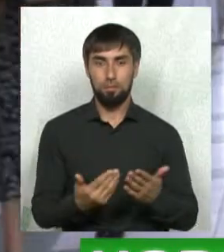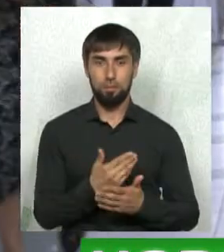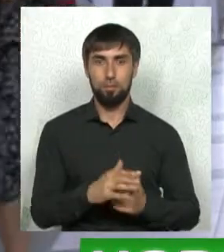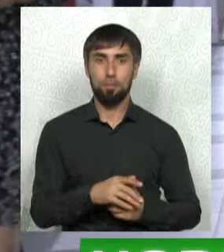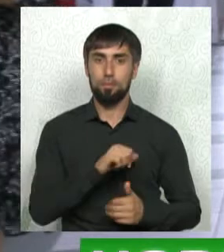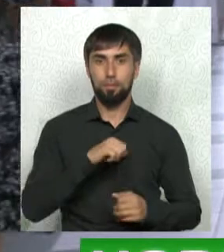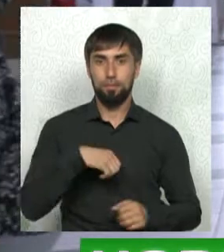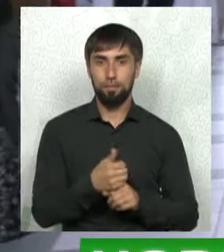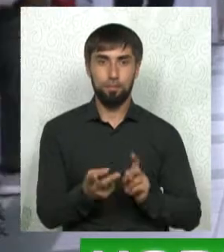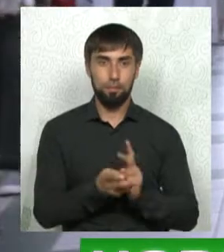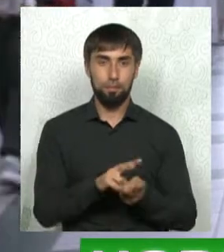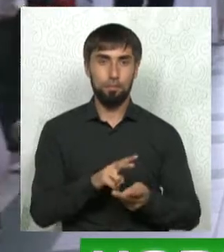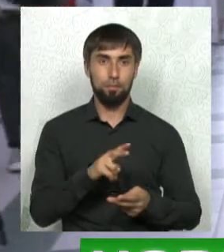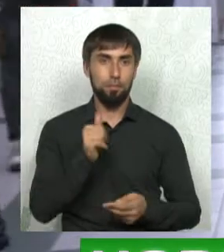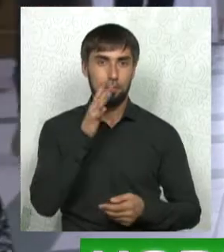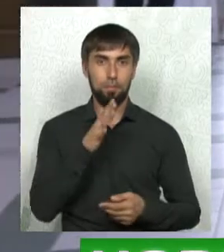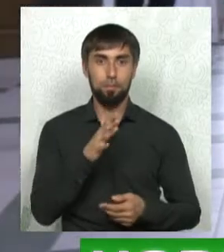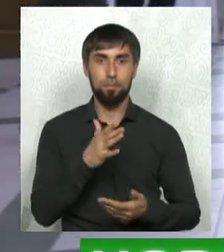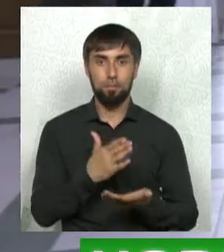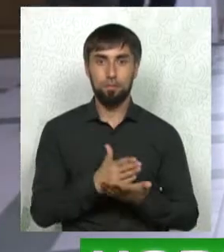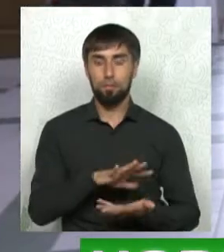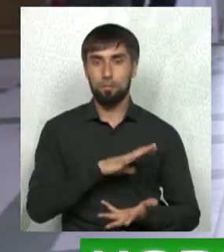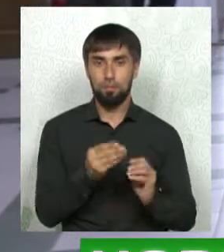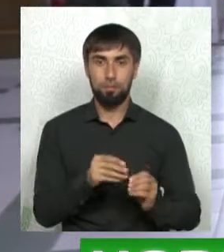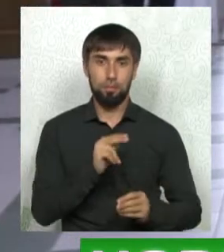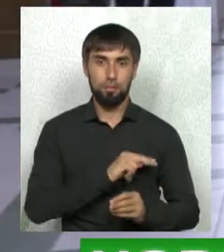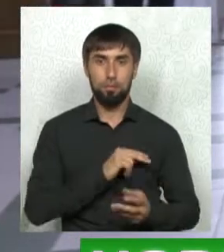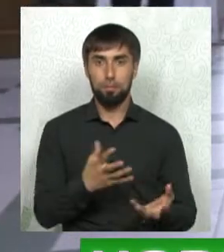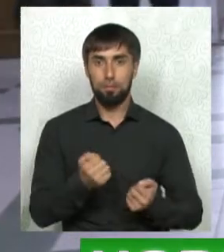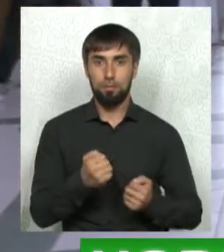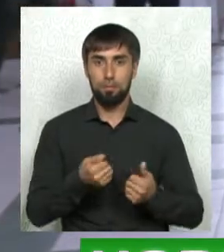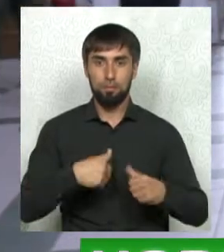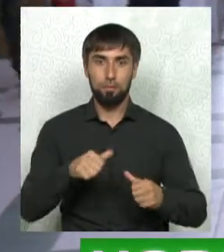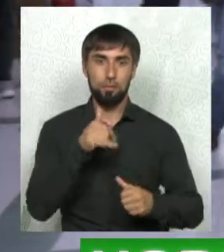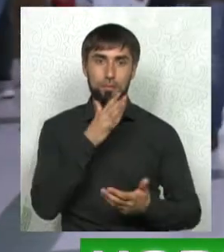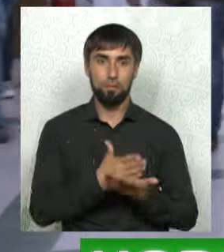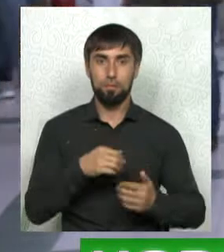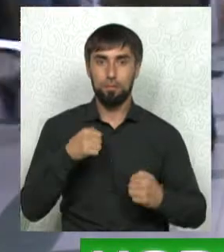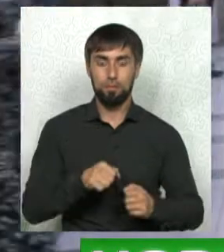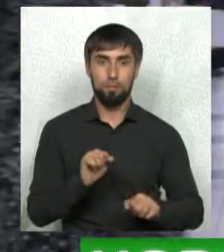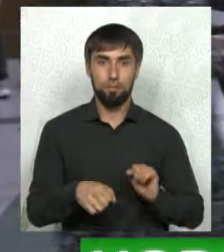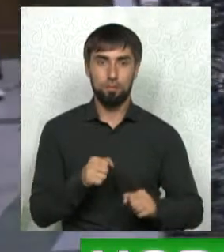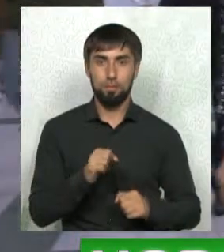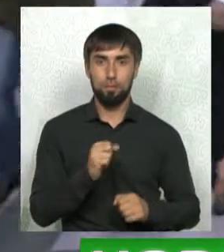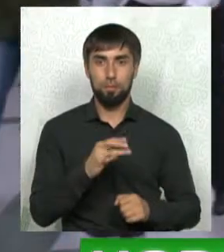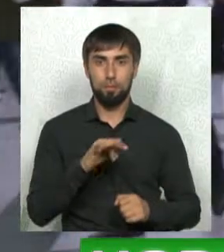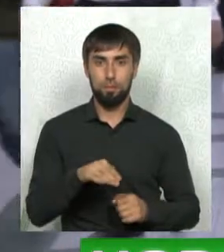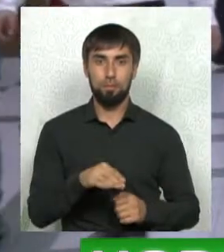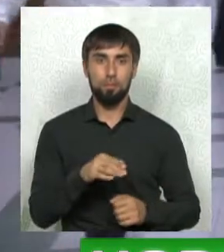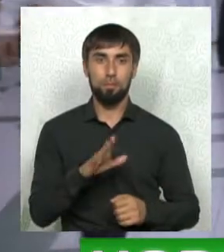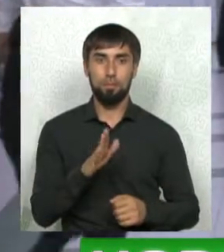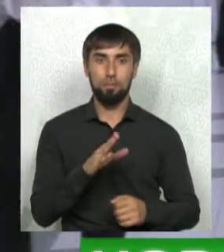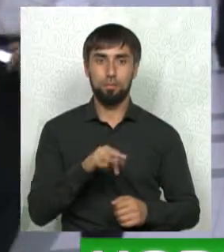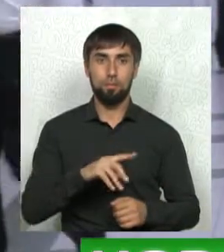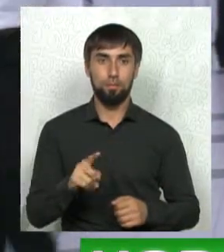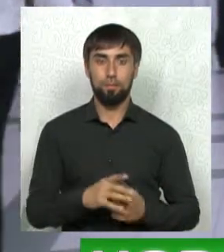самое главное изменение, которое затронуло, в общем, работу приемной комиссии, затронуло права, возможности абитуриентов, заключается в